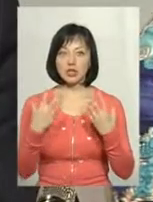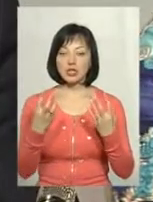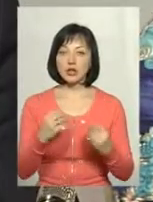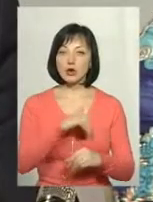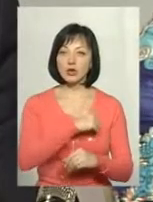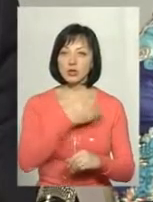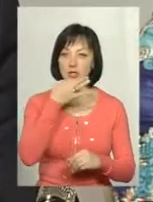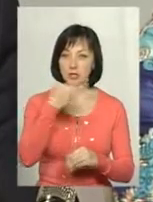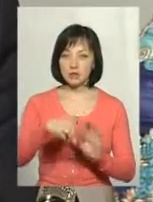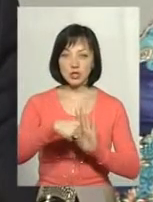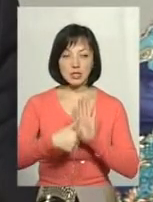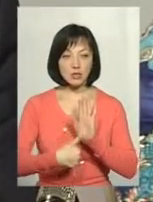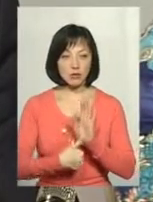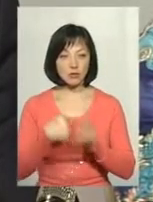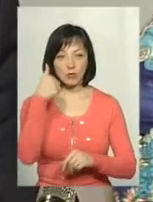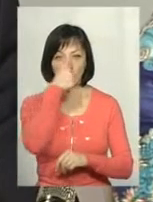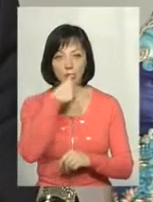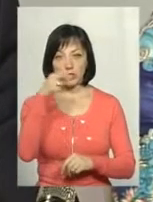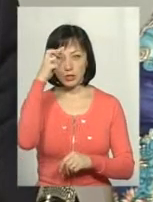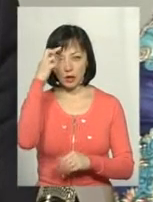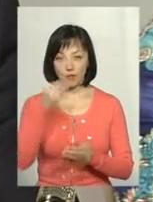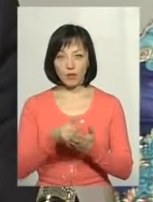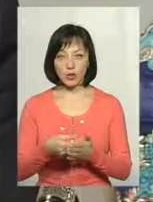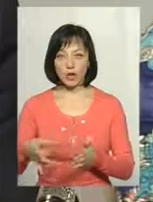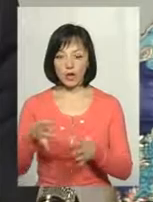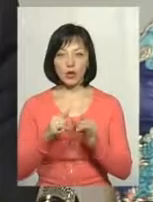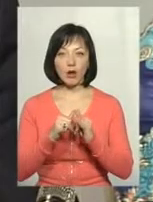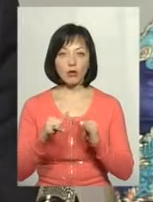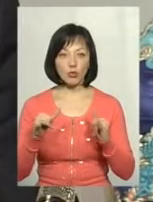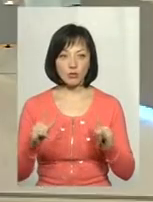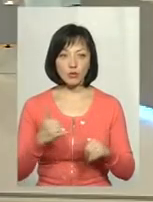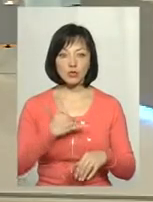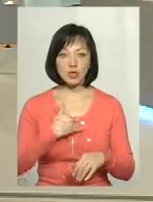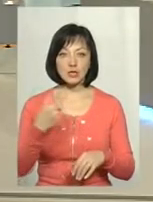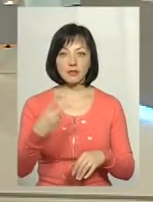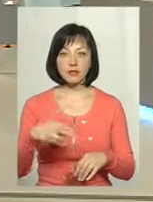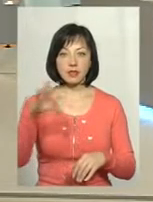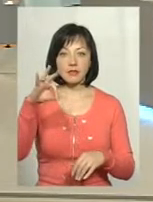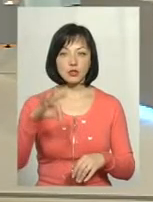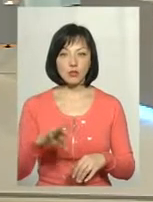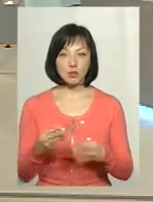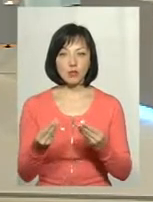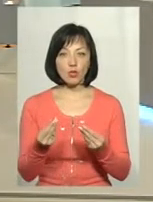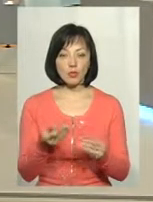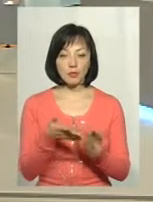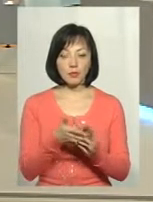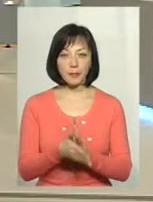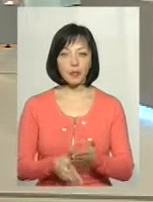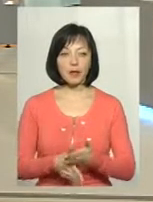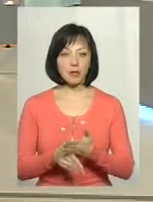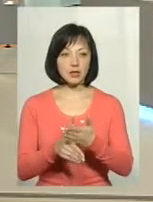сказати, що в 2016 році за рахунок Державного фонду регіонального розвитку в нас 20% коштів пішло на